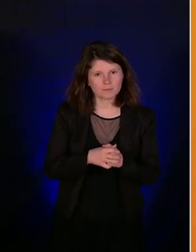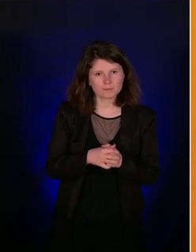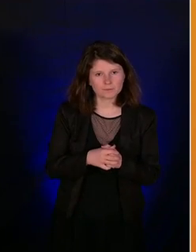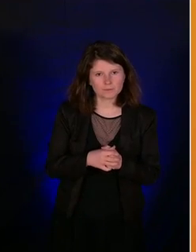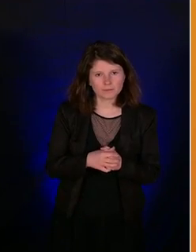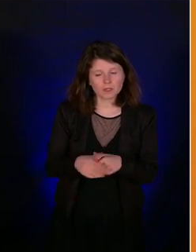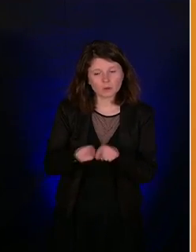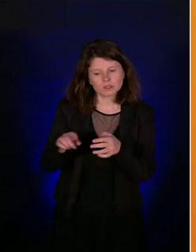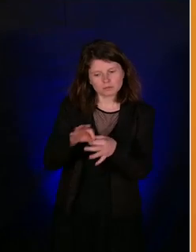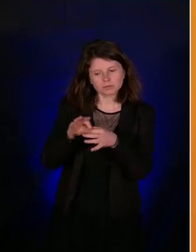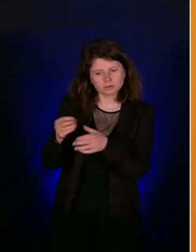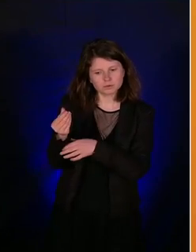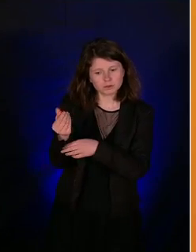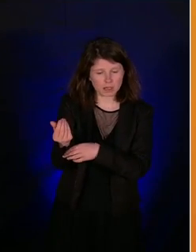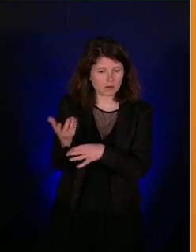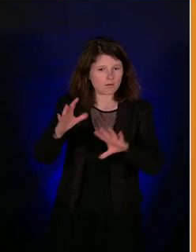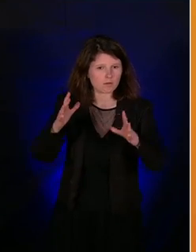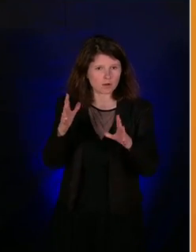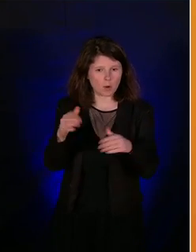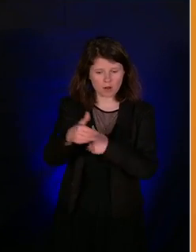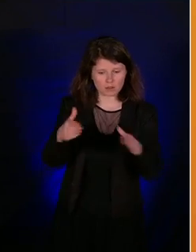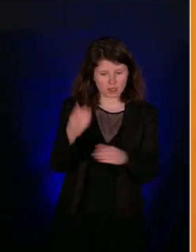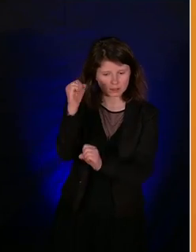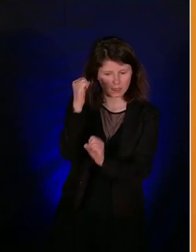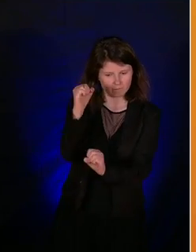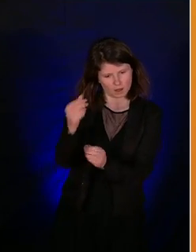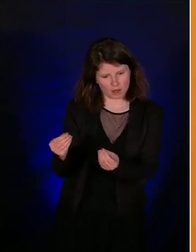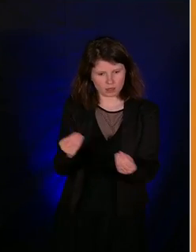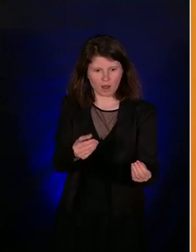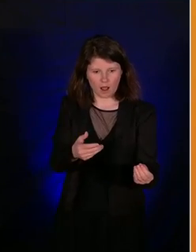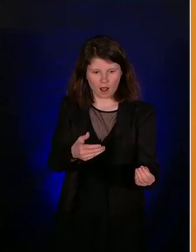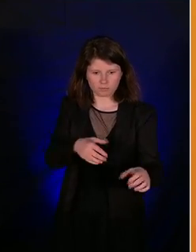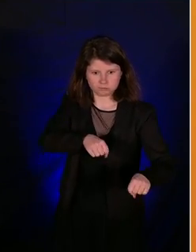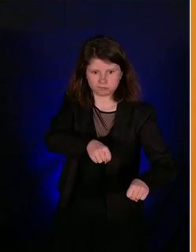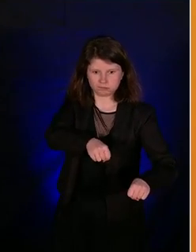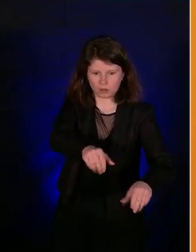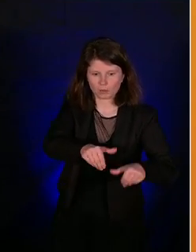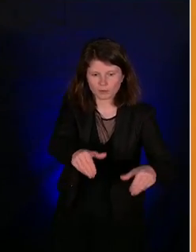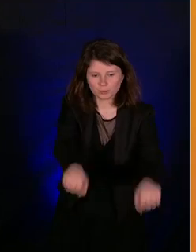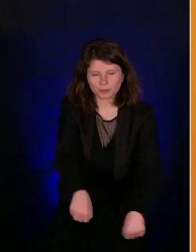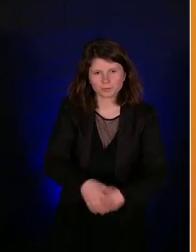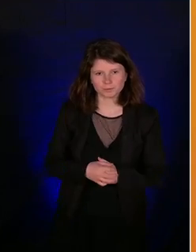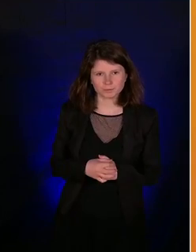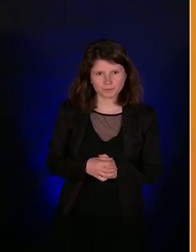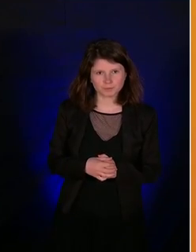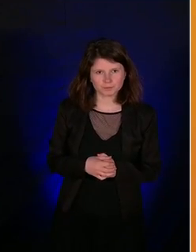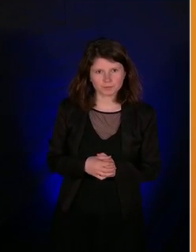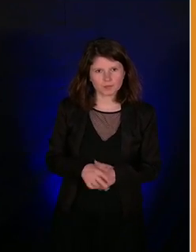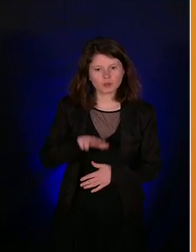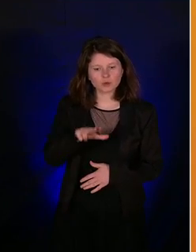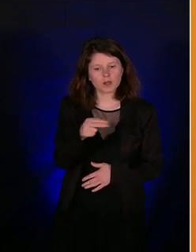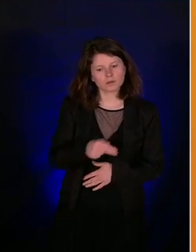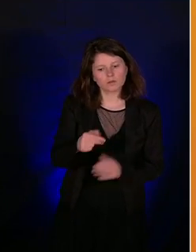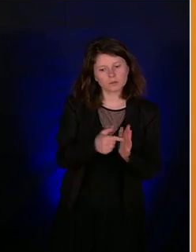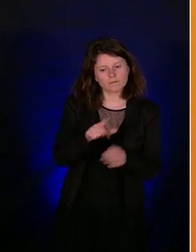grève a aussi permis aux travailleurs en lutte de tenir alors le 3 novembre 2021